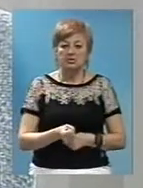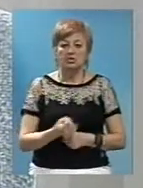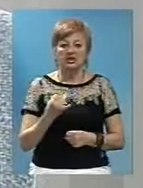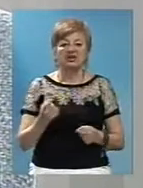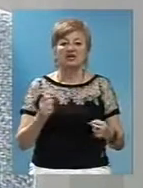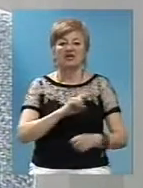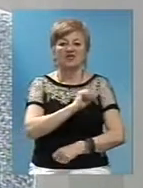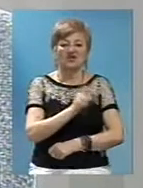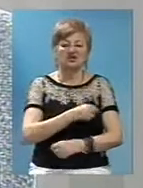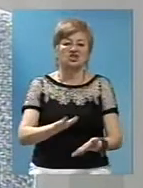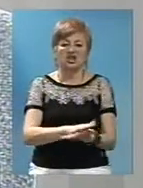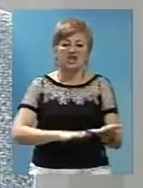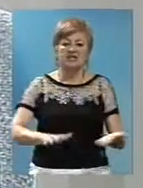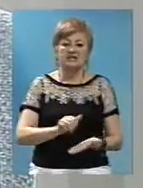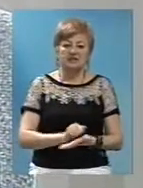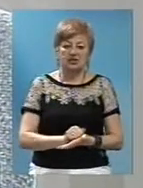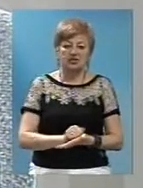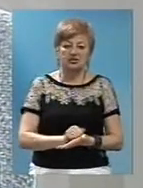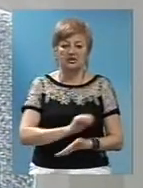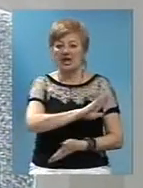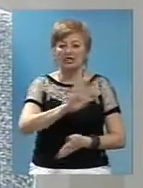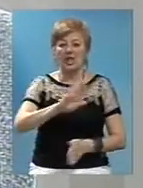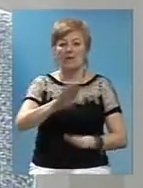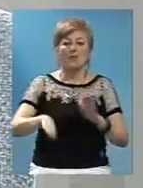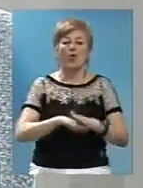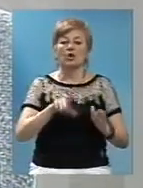фізичного знищення непокірливих.